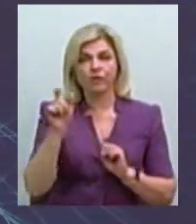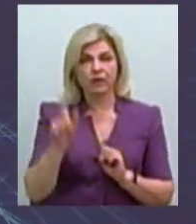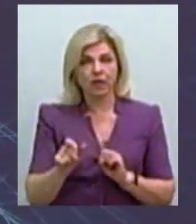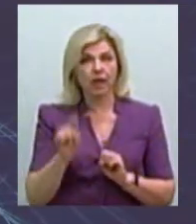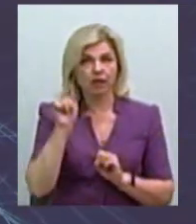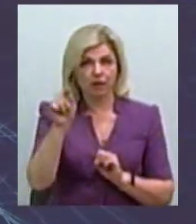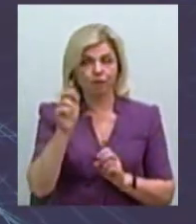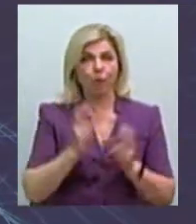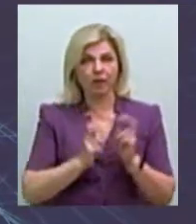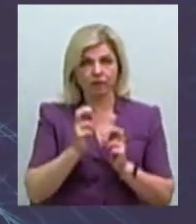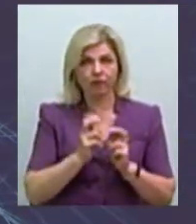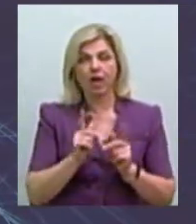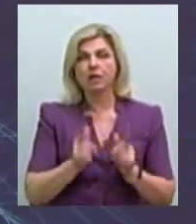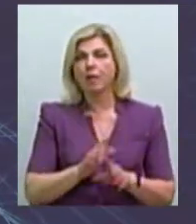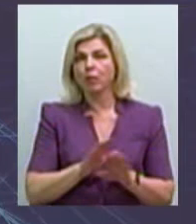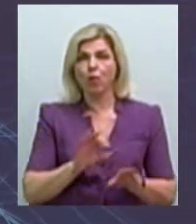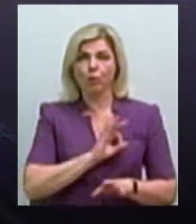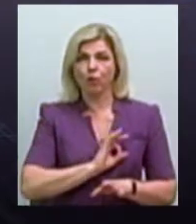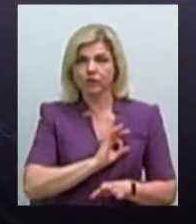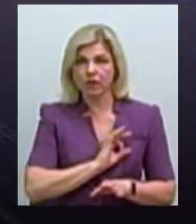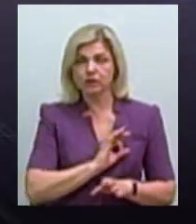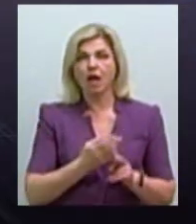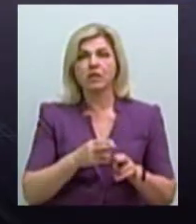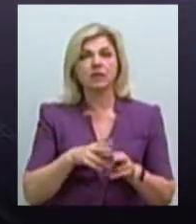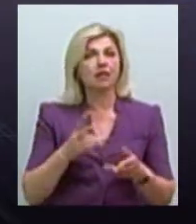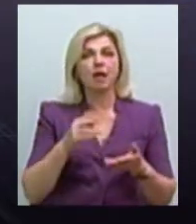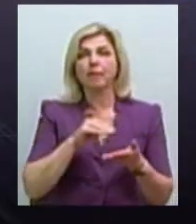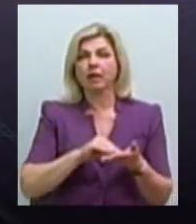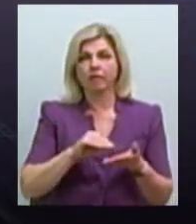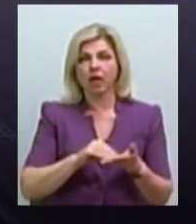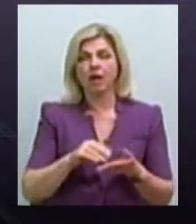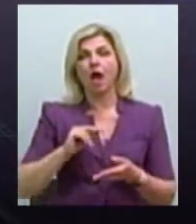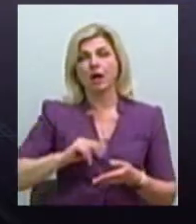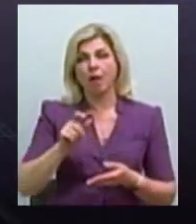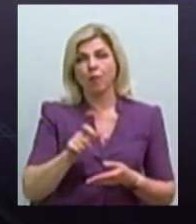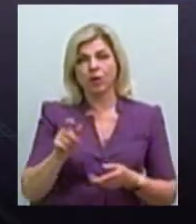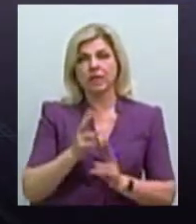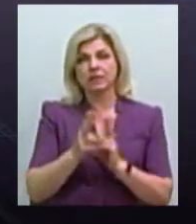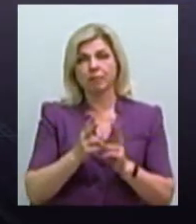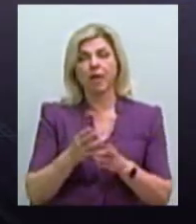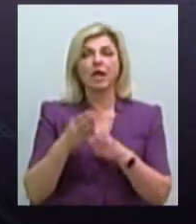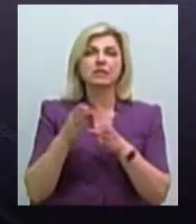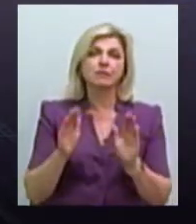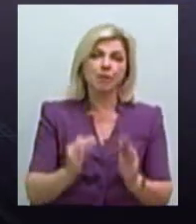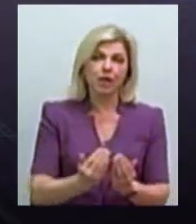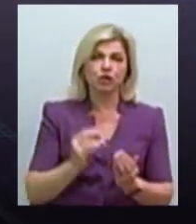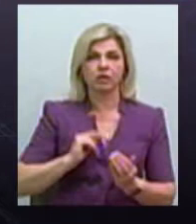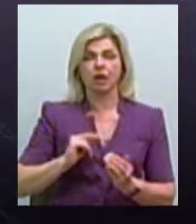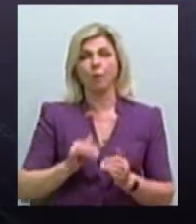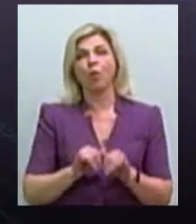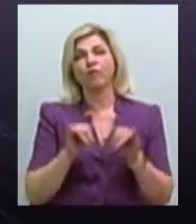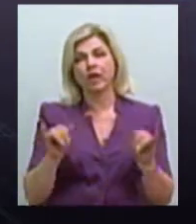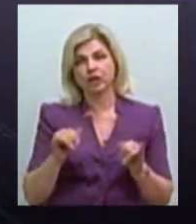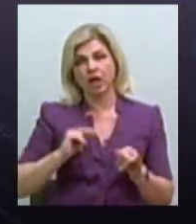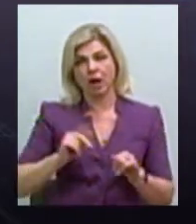не погоджував з профспілкою, а там в них було це передбачено, кадрові зміни, зменшення кількості найманих працівників, збільшення.